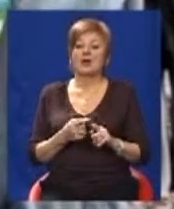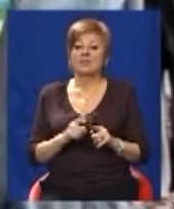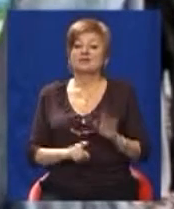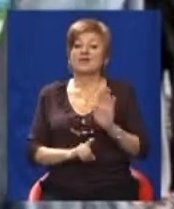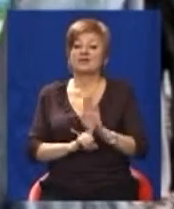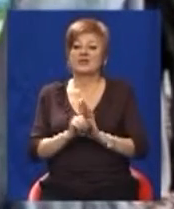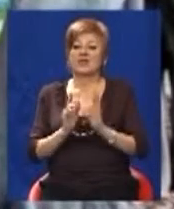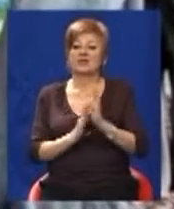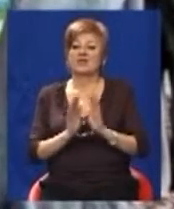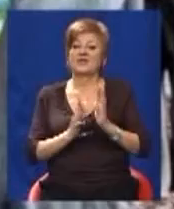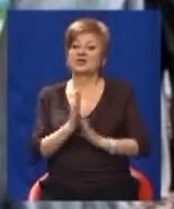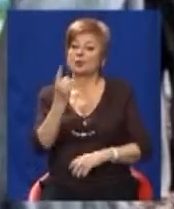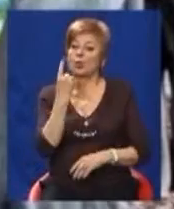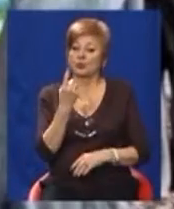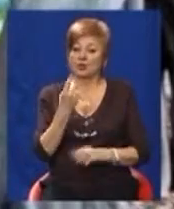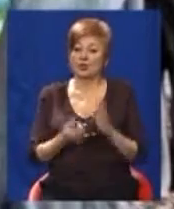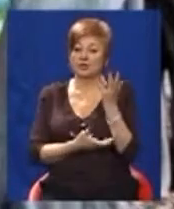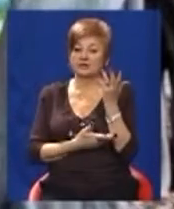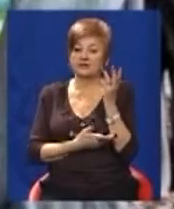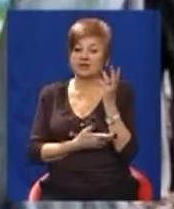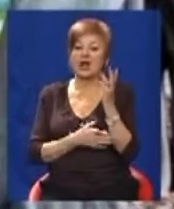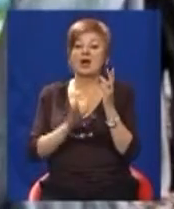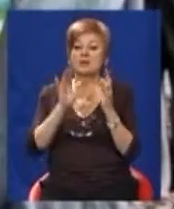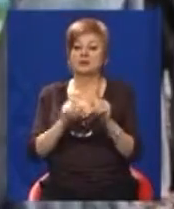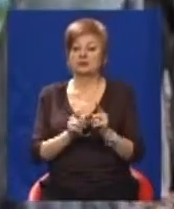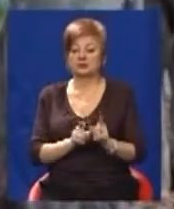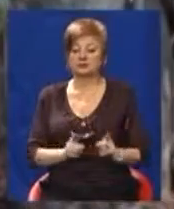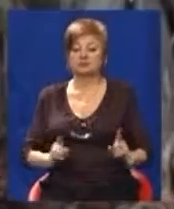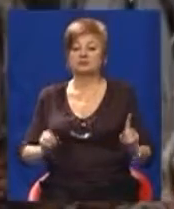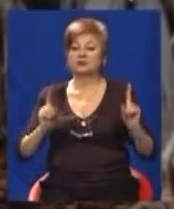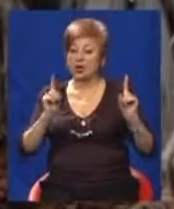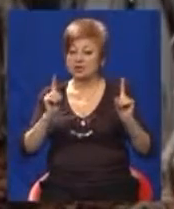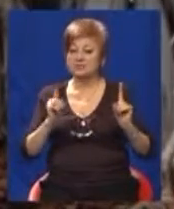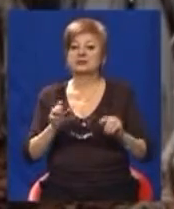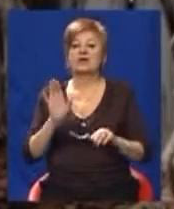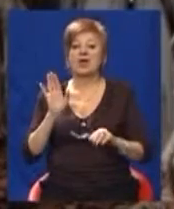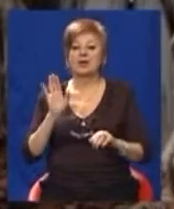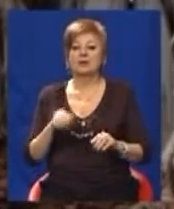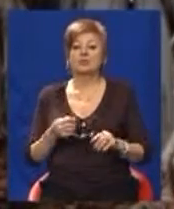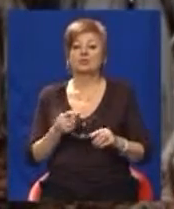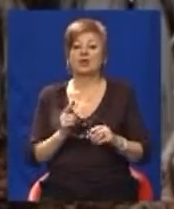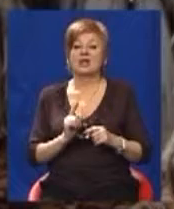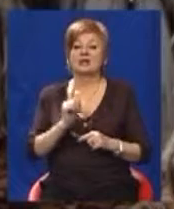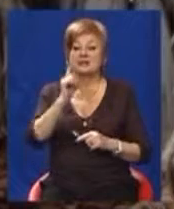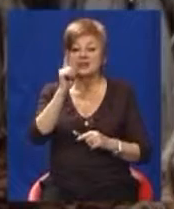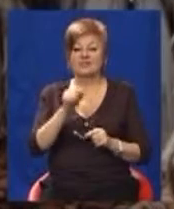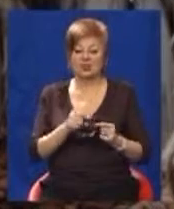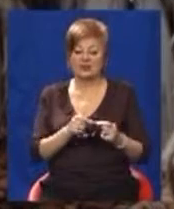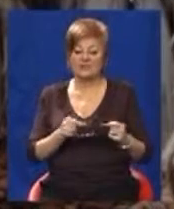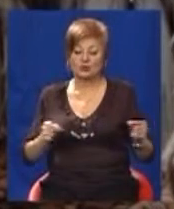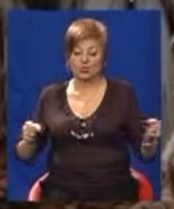Спочатку виростає одне деревце, з гілочок якого виходять паростки, що тягнуться не вгору, а до